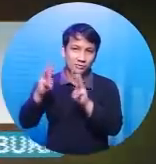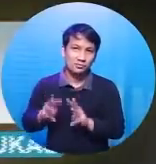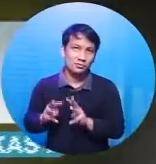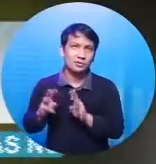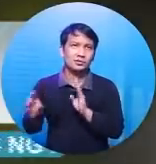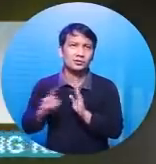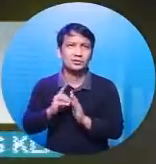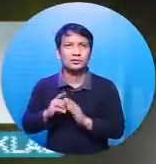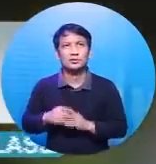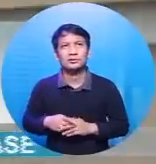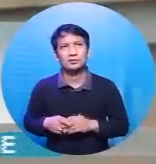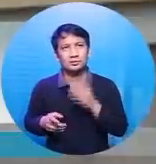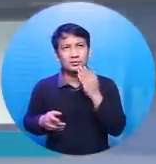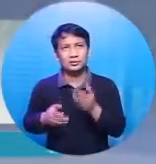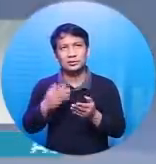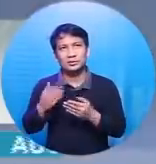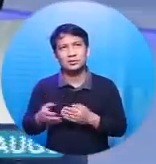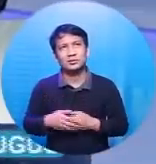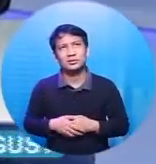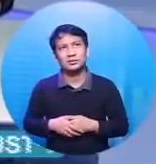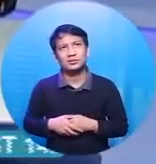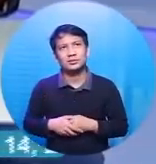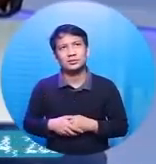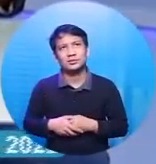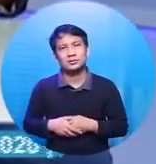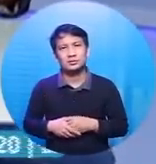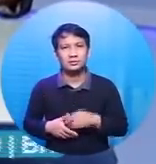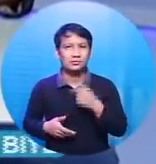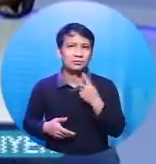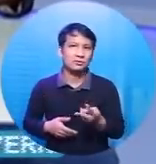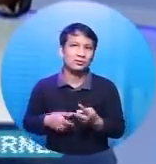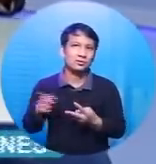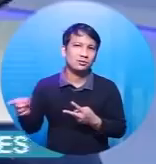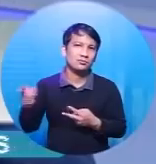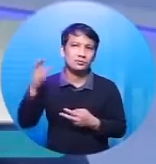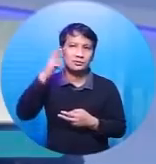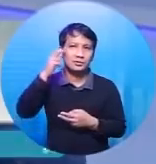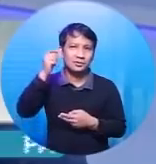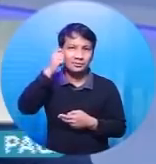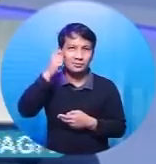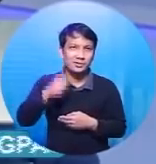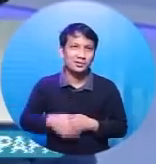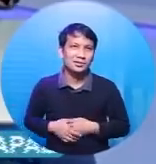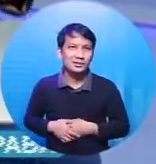po. Thank you po. Ay, kaboses si Idol Rafi!